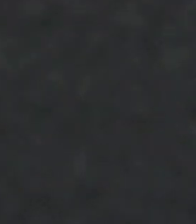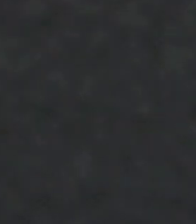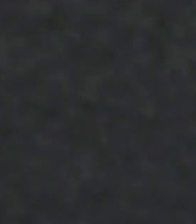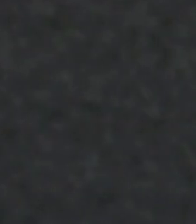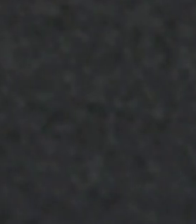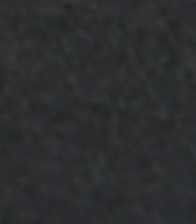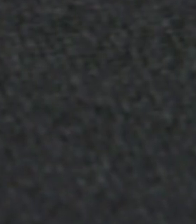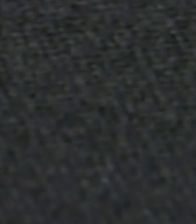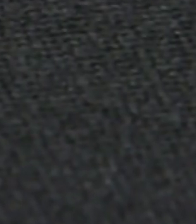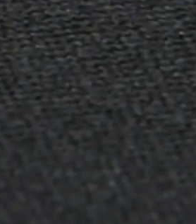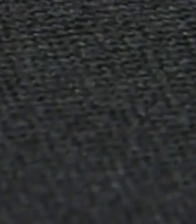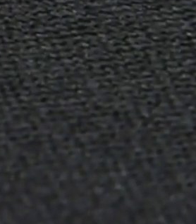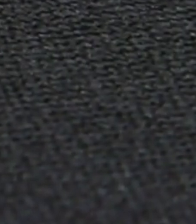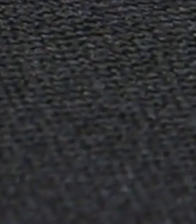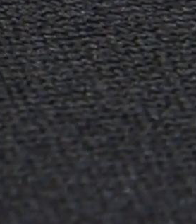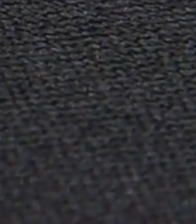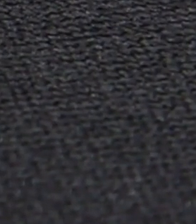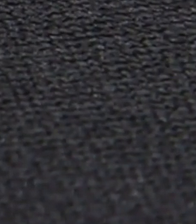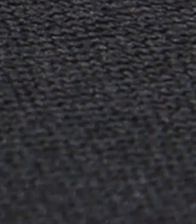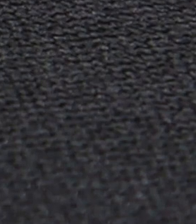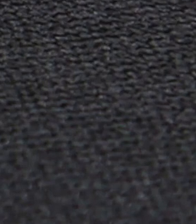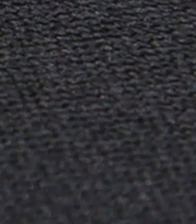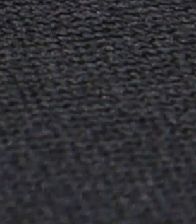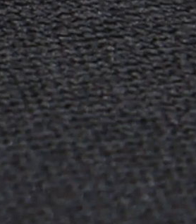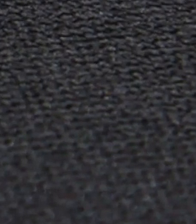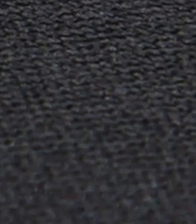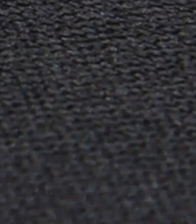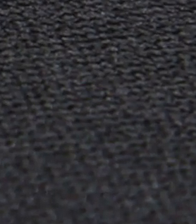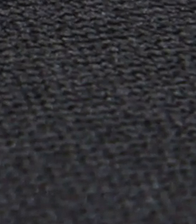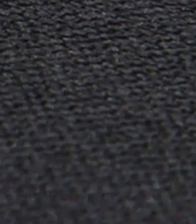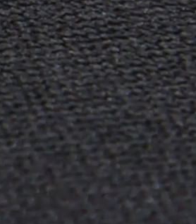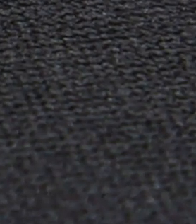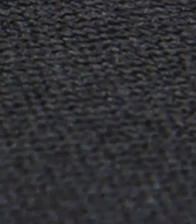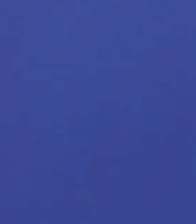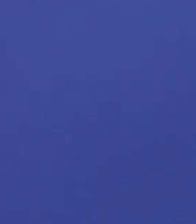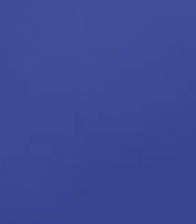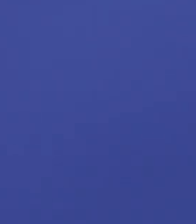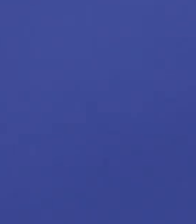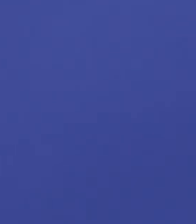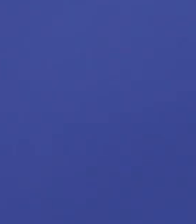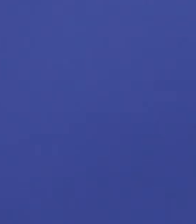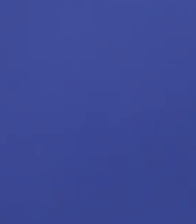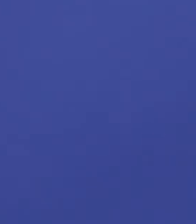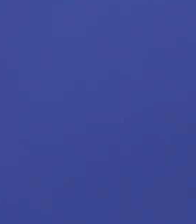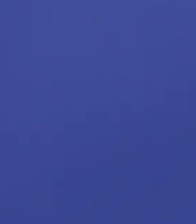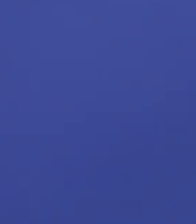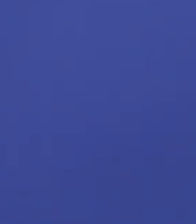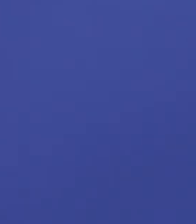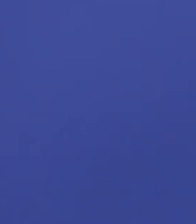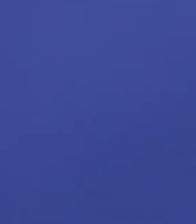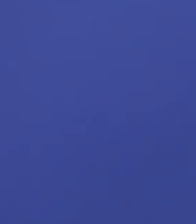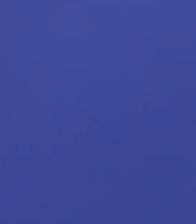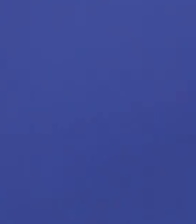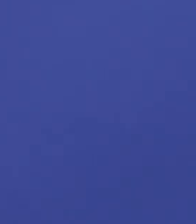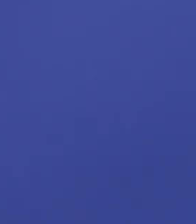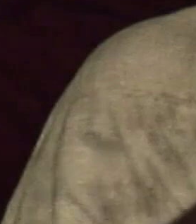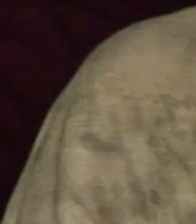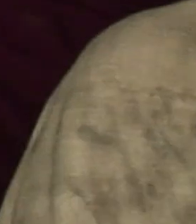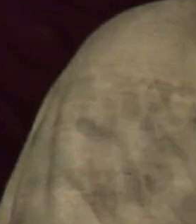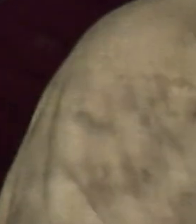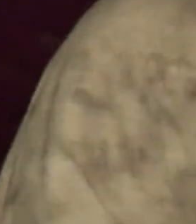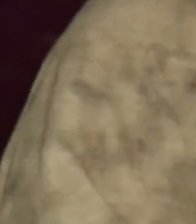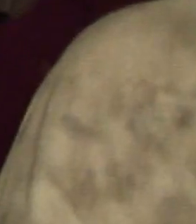on the sands of time. No, there was something bad and something that I